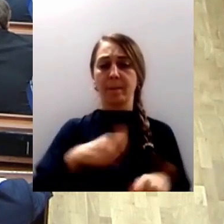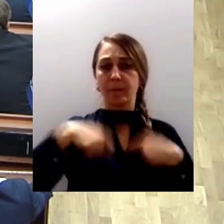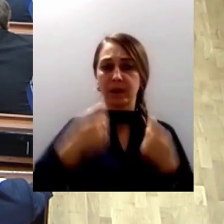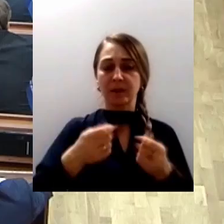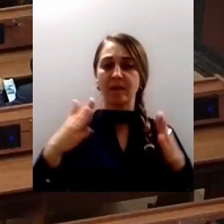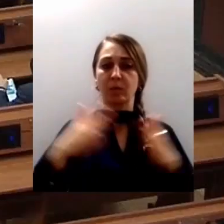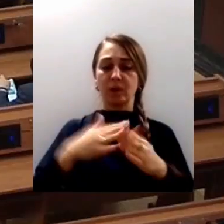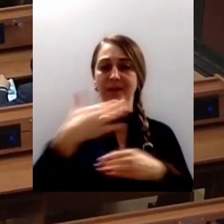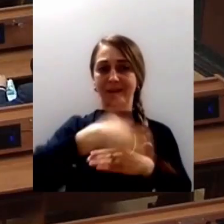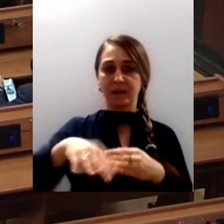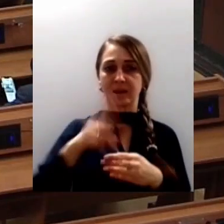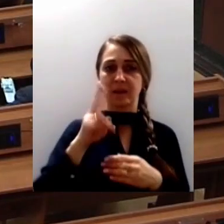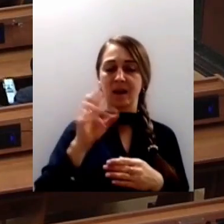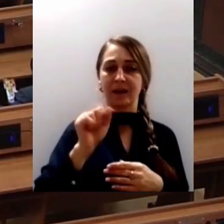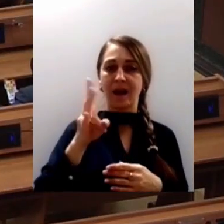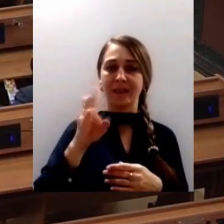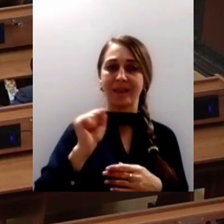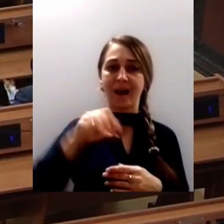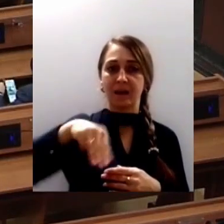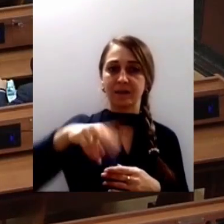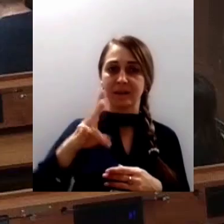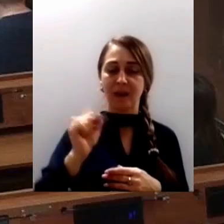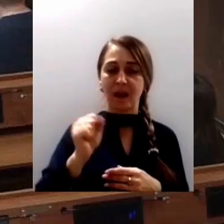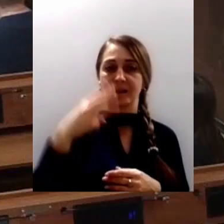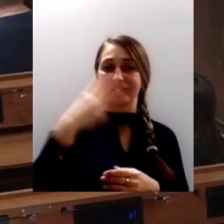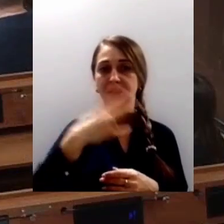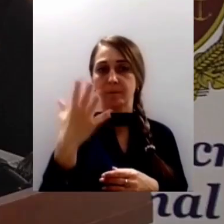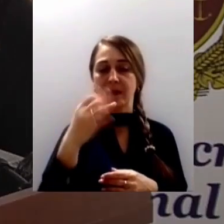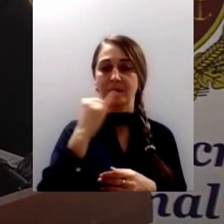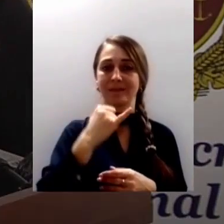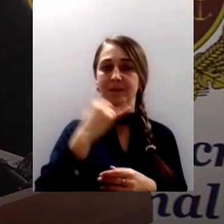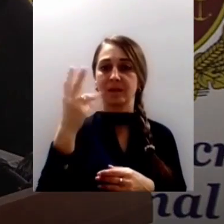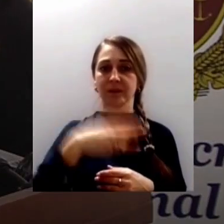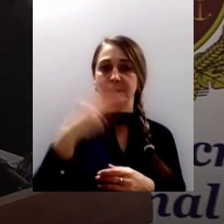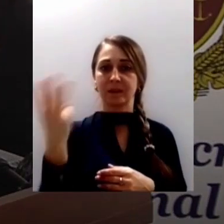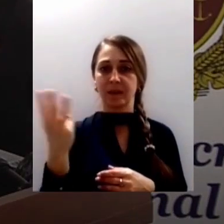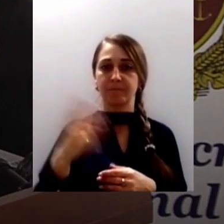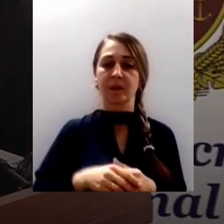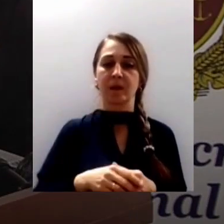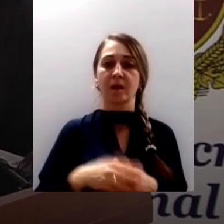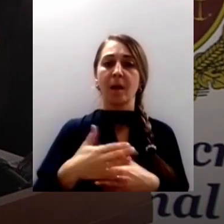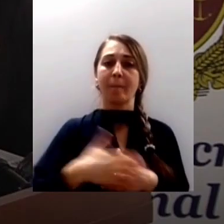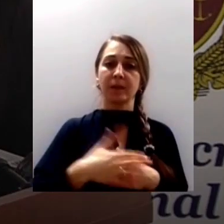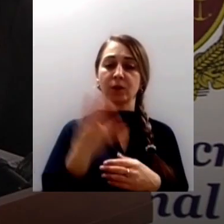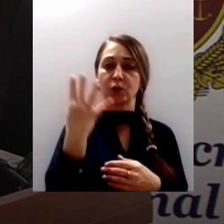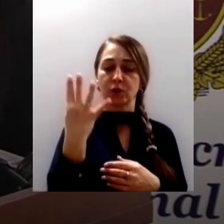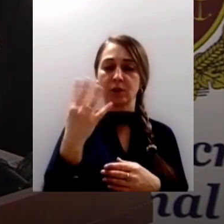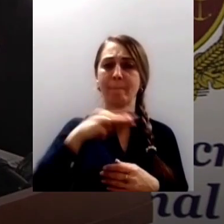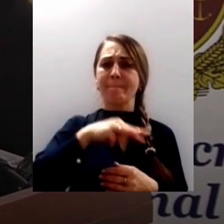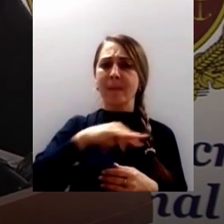за адресою вулиця Канатна, 35 та 33. Близько 4 мільйонів гривень. Ці кошти підуть